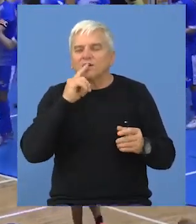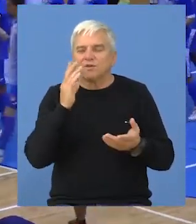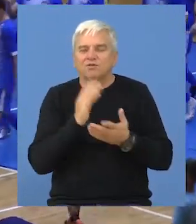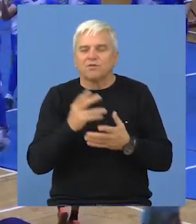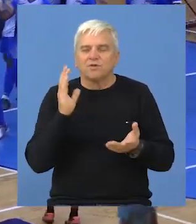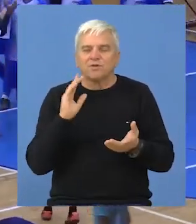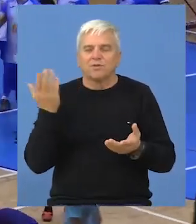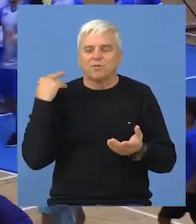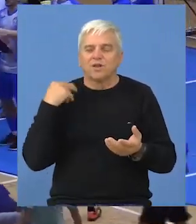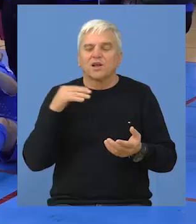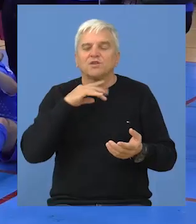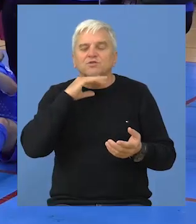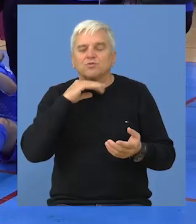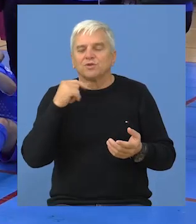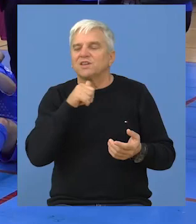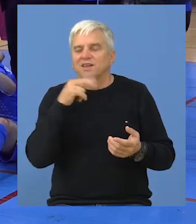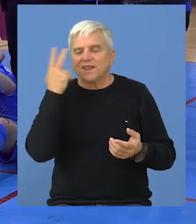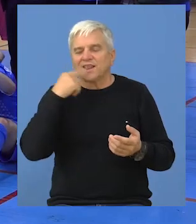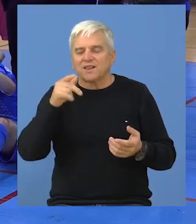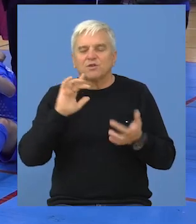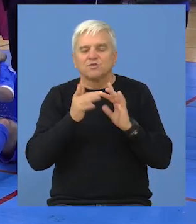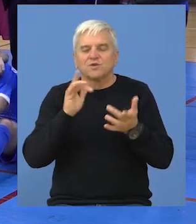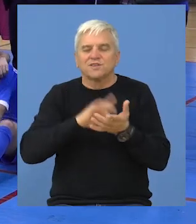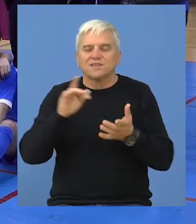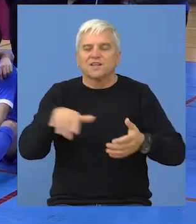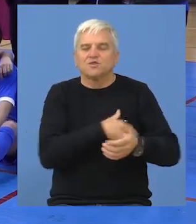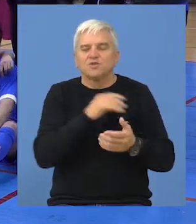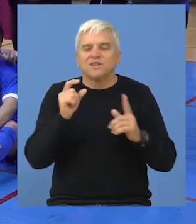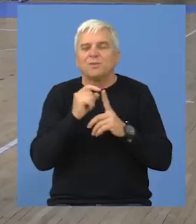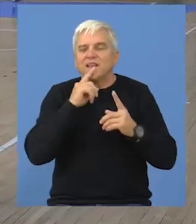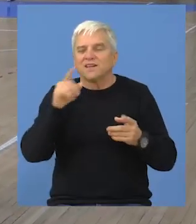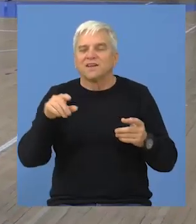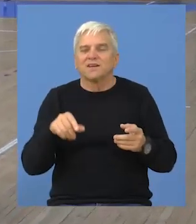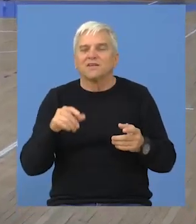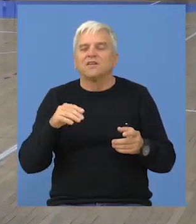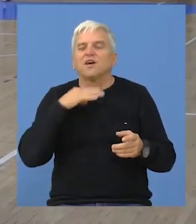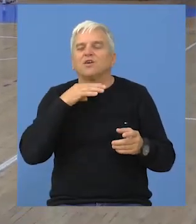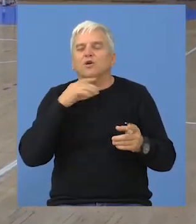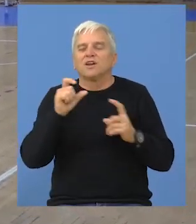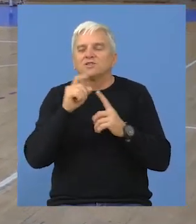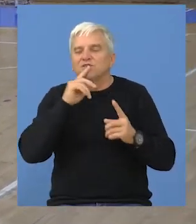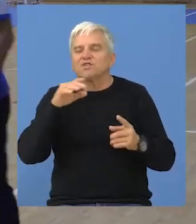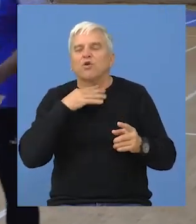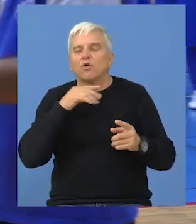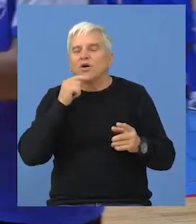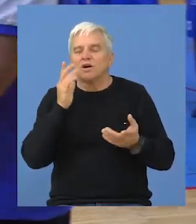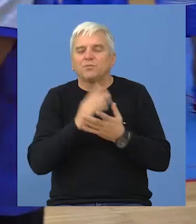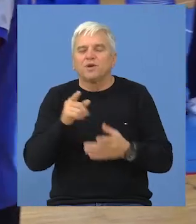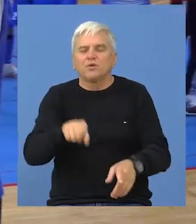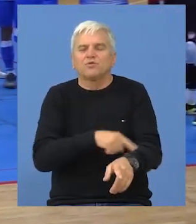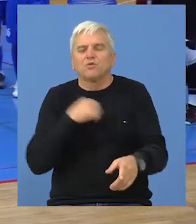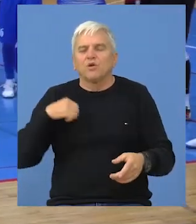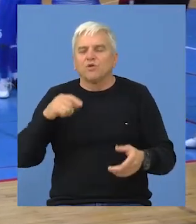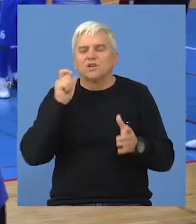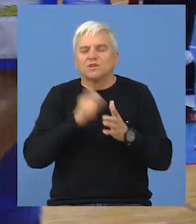koji se odigravao protekle subote i nedelje u sportskom centru Đorđe predim Bađa. Goran Stoj Savljević Goga bio